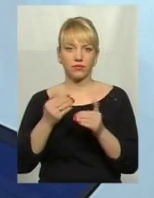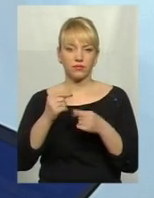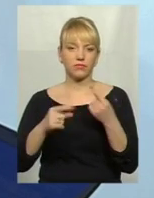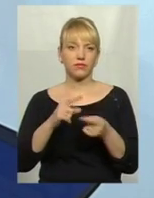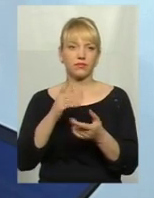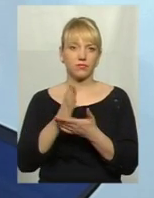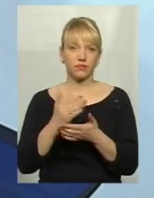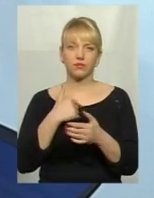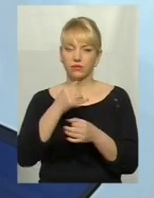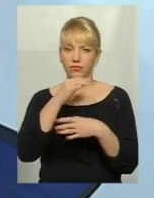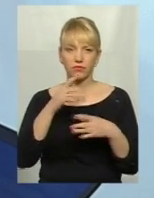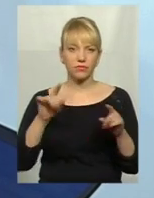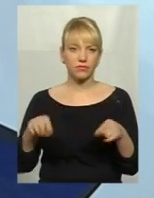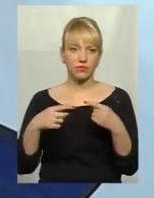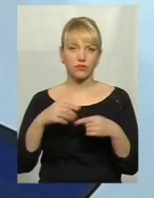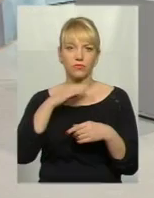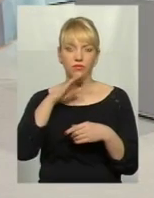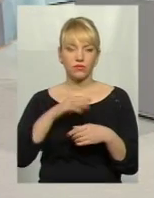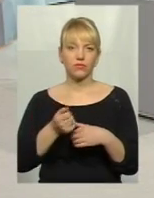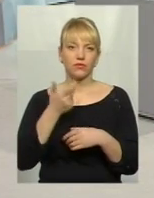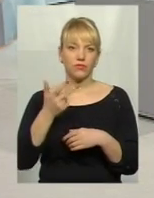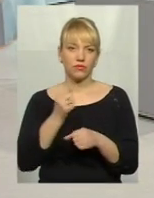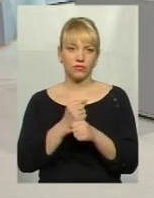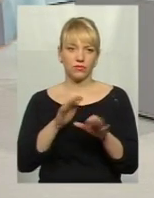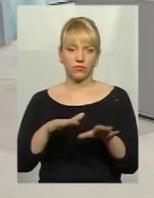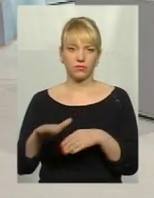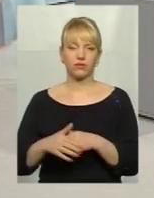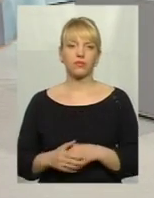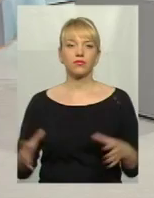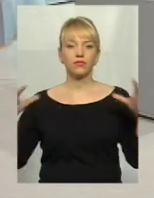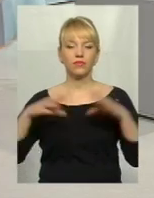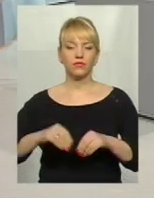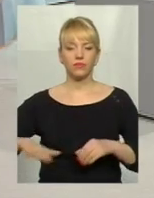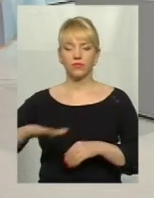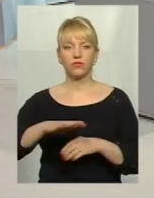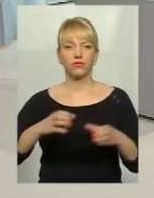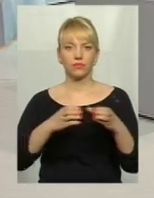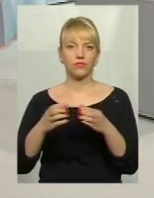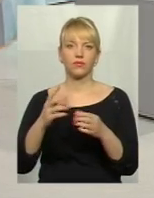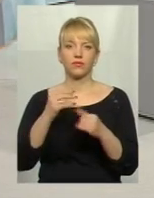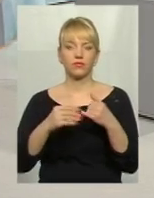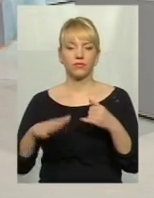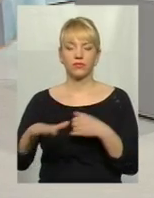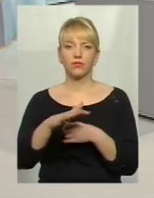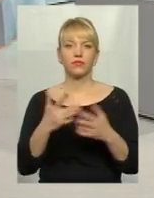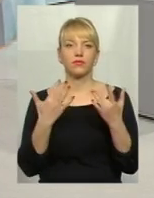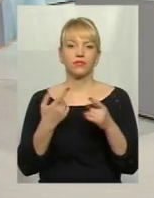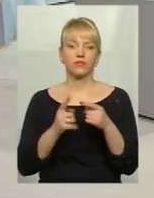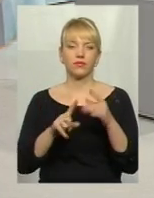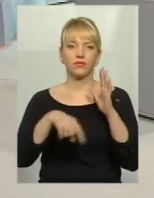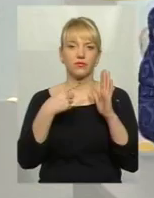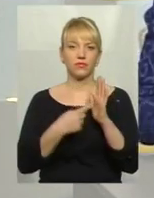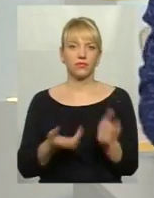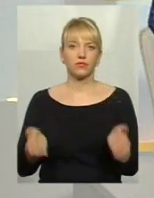і не створює у нас достатньої кількості робочих місць. Об'єднані тергромади і земля. Наскільки це питання